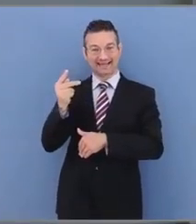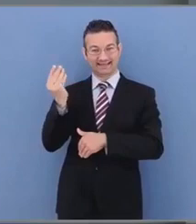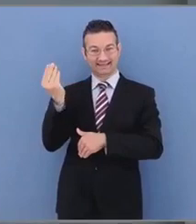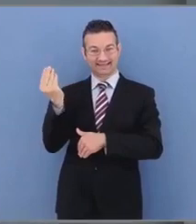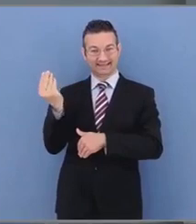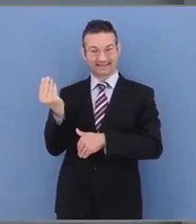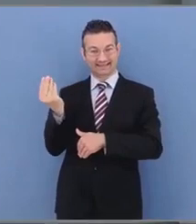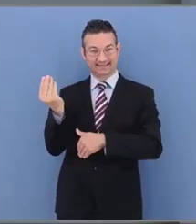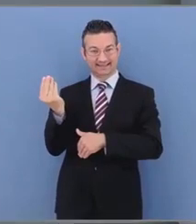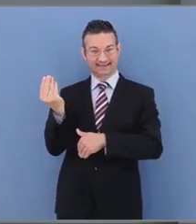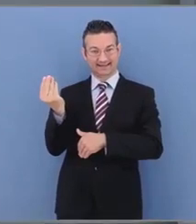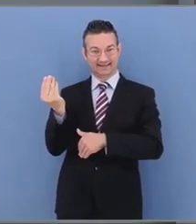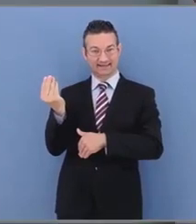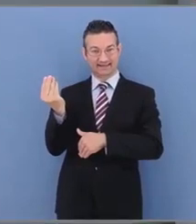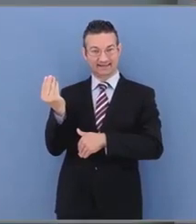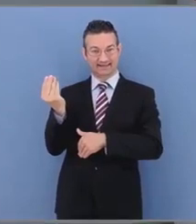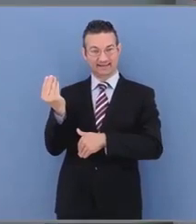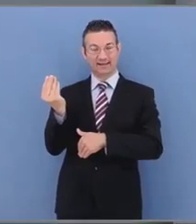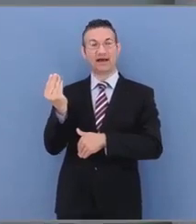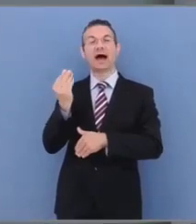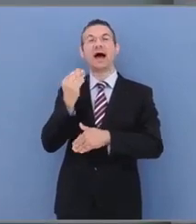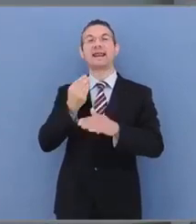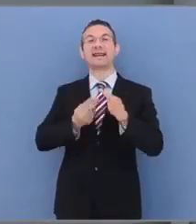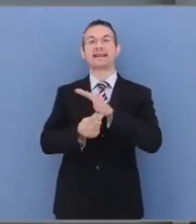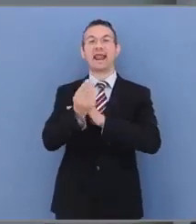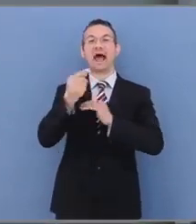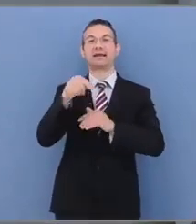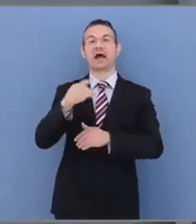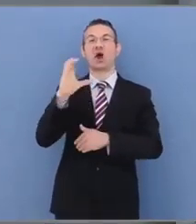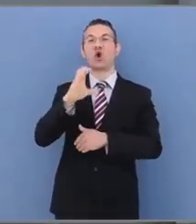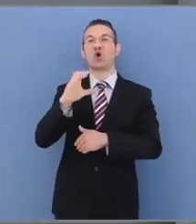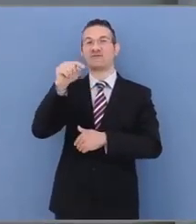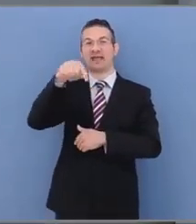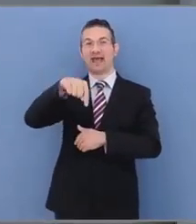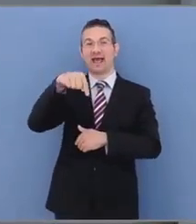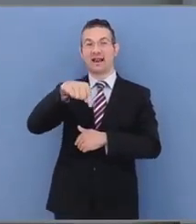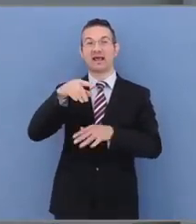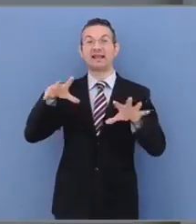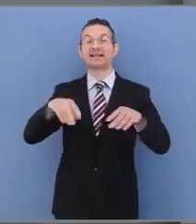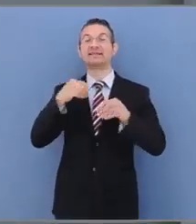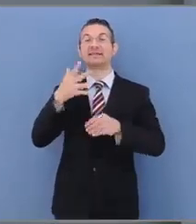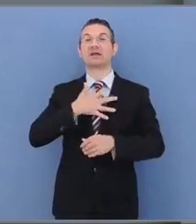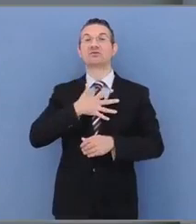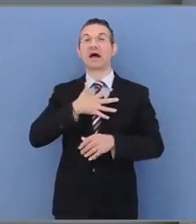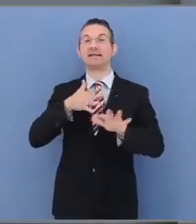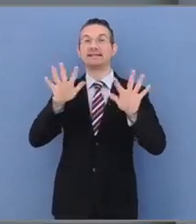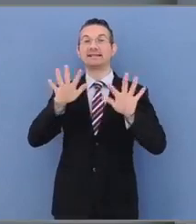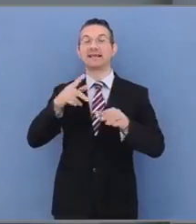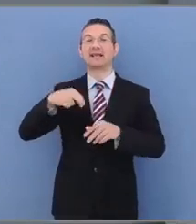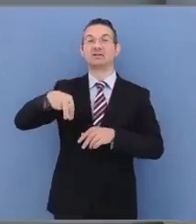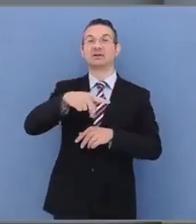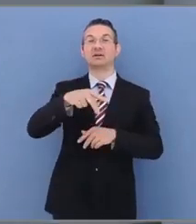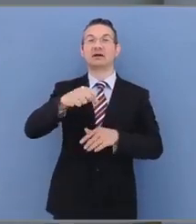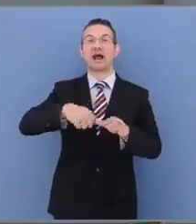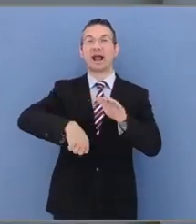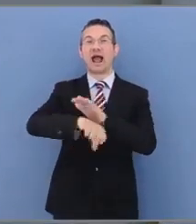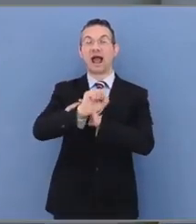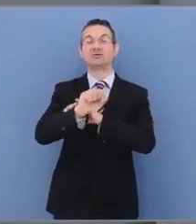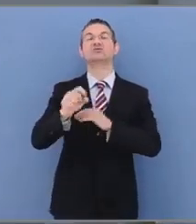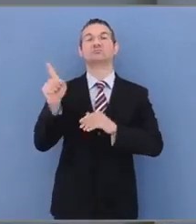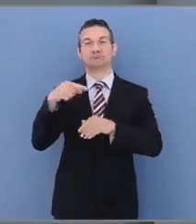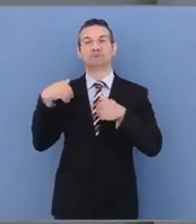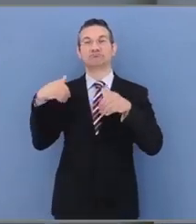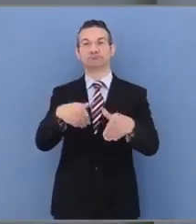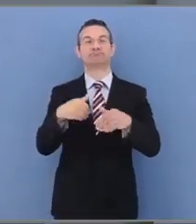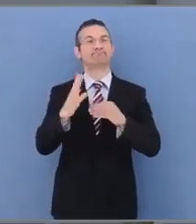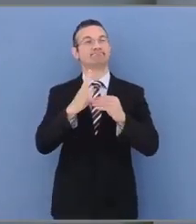che è nata a Corviale, che ha incominciato a giocare a calcio sociale a 10 anni e che ha partecipato alla costruzione di questo campo,